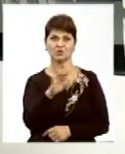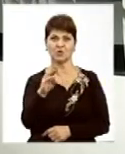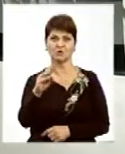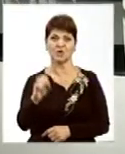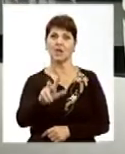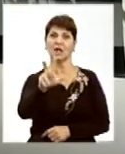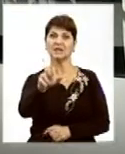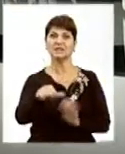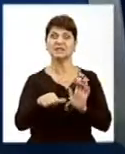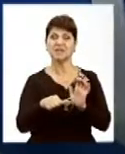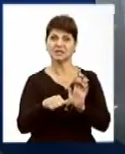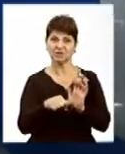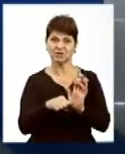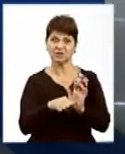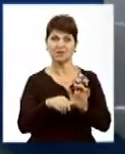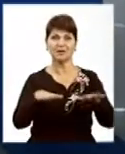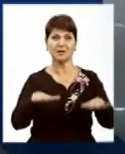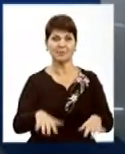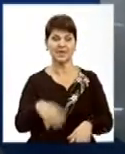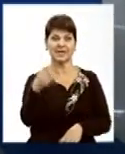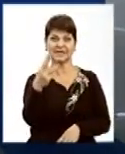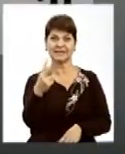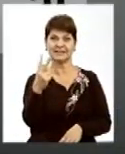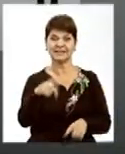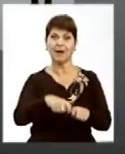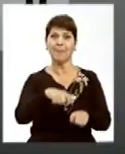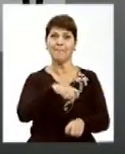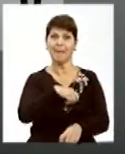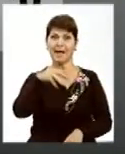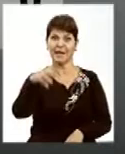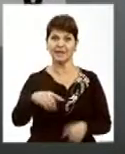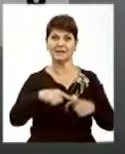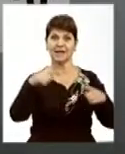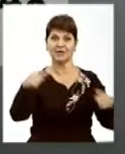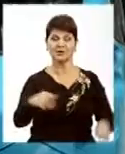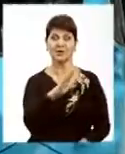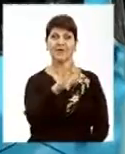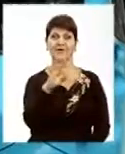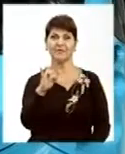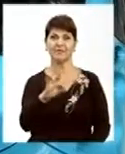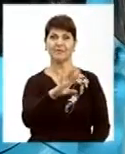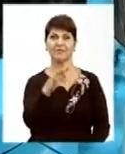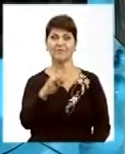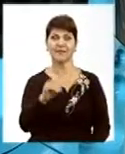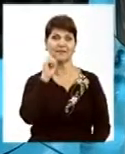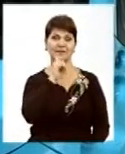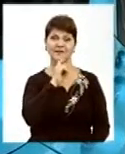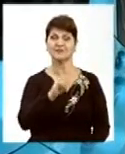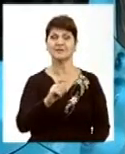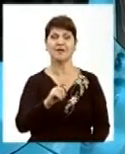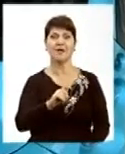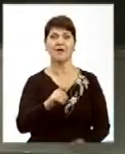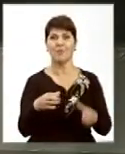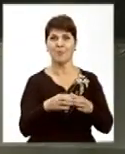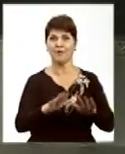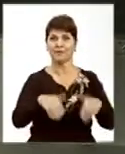306 місць і 32 метри завдовжки. Такий 10-й за рахунком вагон «Вінвей», який презентує Вінницька транспортна компанія. Трамвай спроєктували,